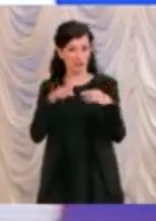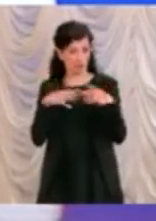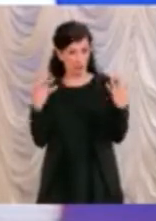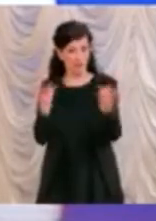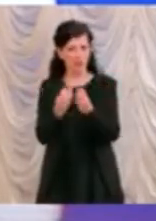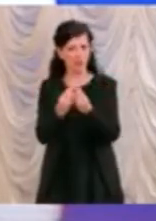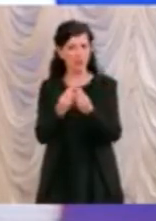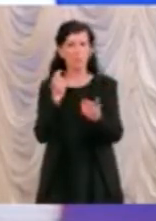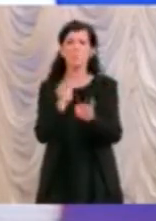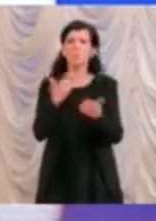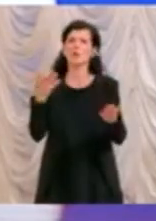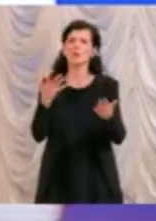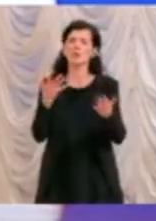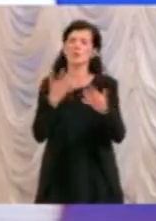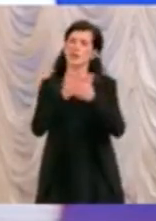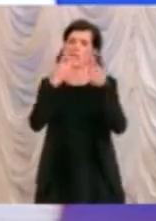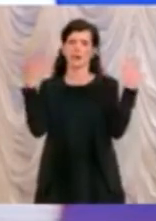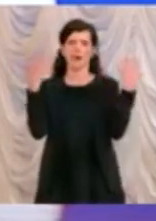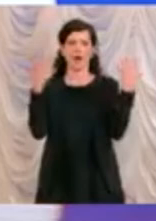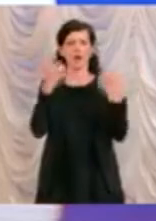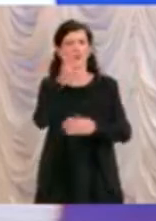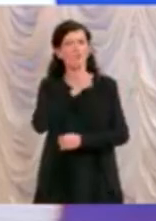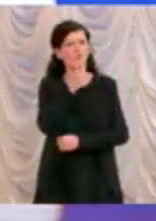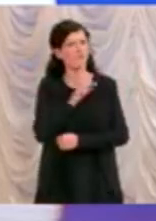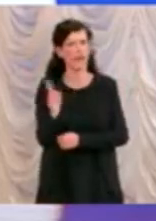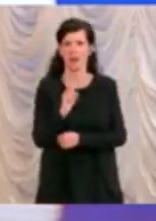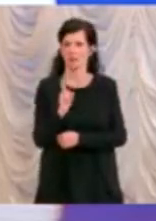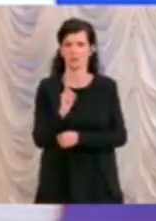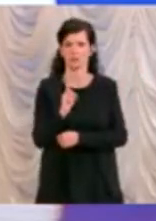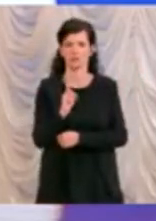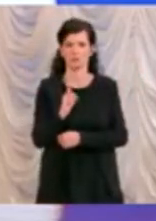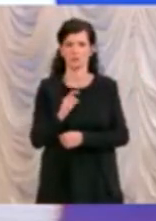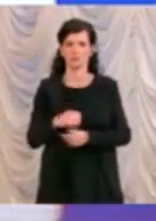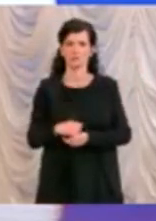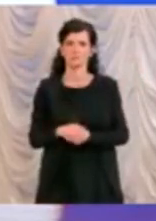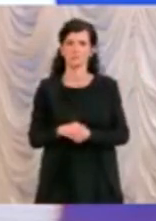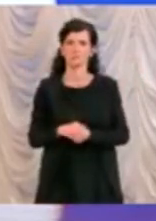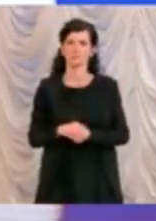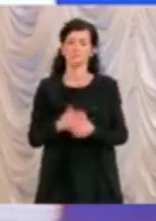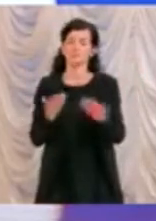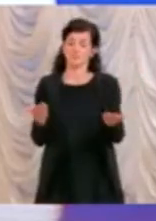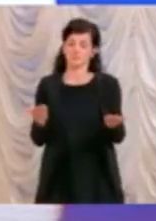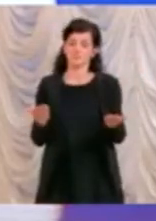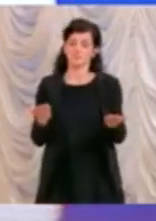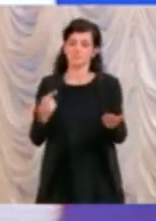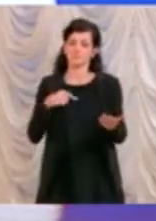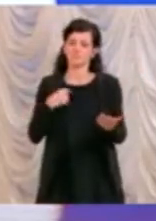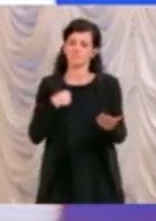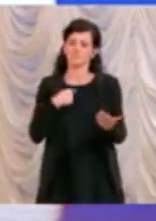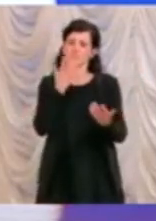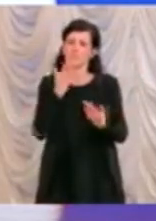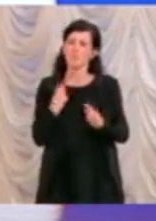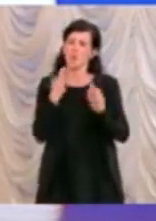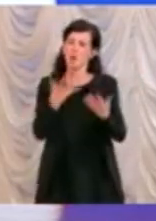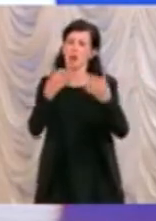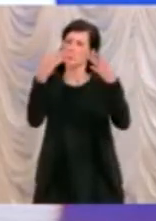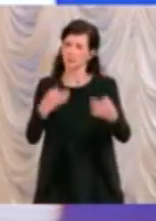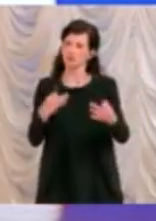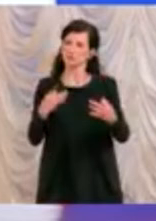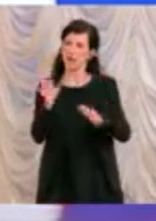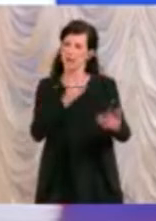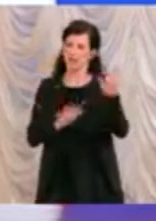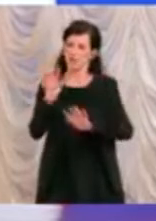senza falsità ecco perché mi corre l'obbligo di fare alcune precisazioni alcuni